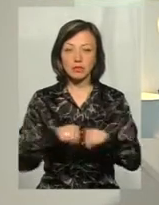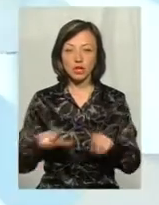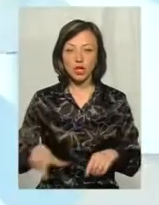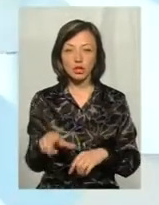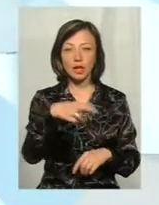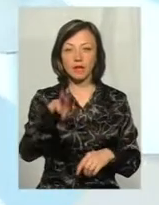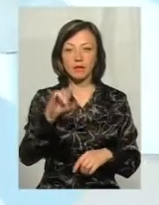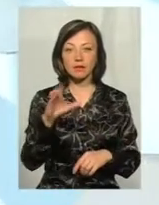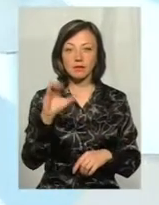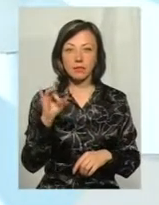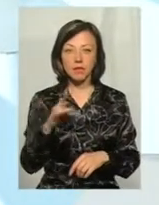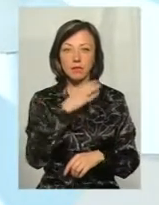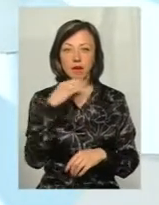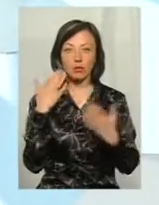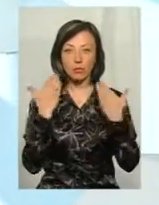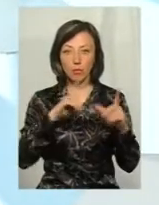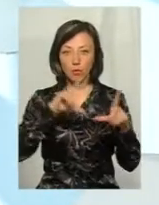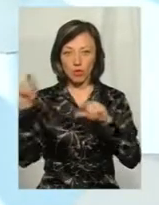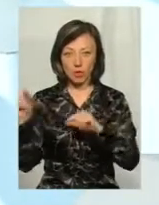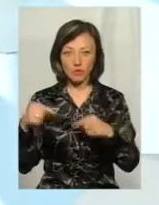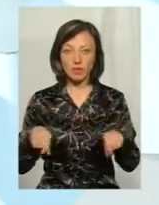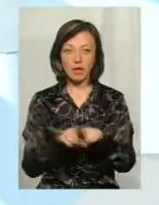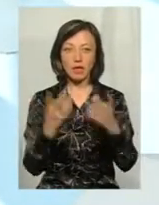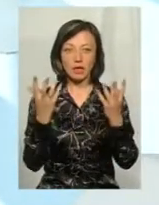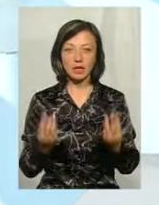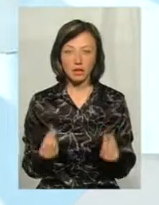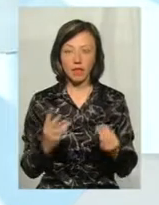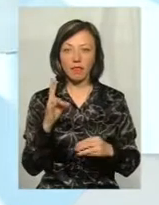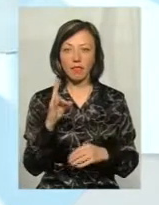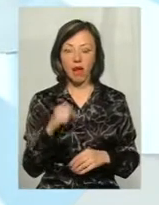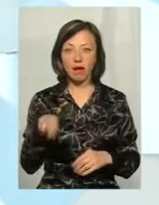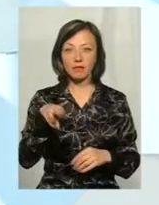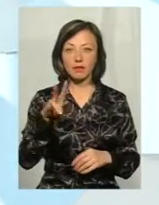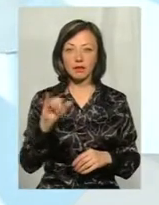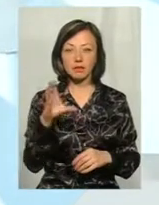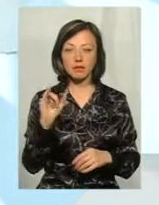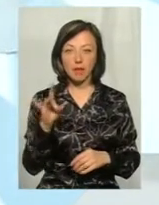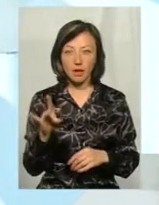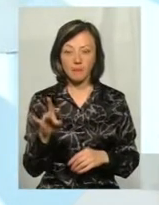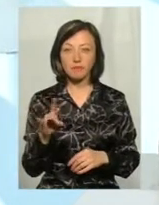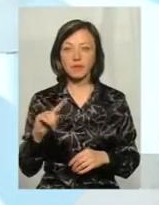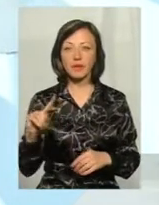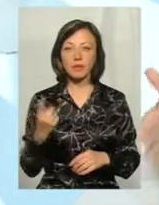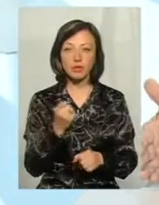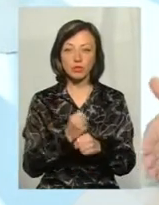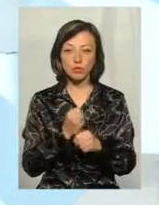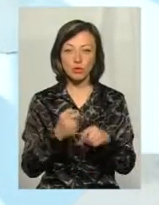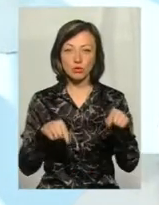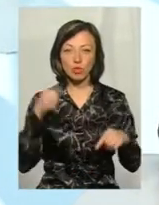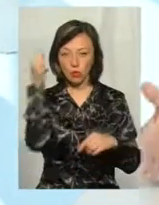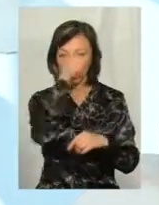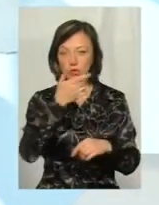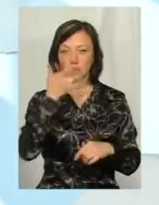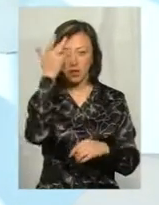так думаю, що багато відпочиваючих поїде, значить, вже в такі дні на Дністер, перший робити свої цьогорічні, значить,